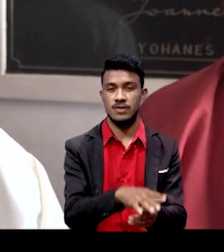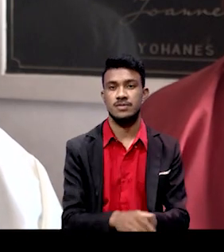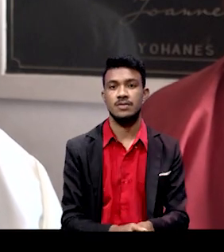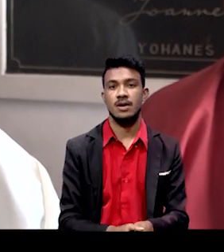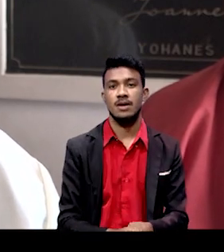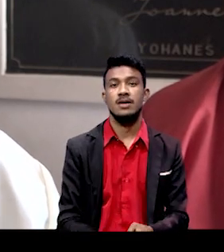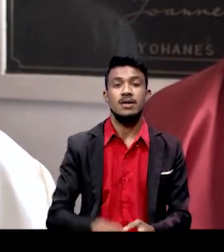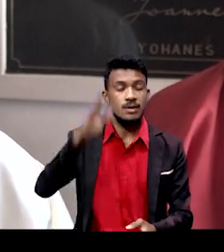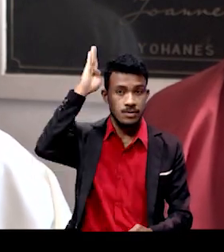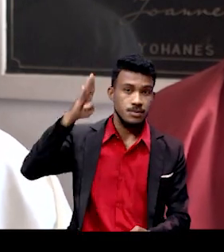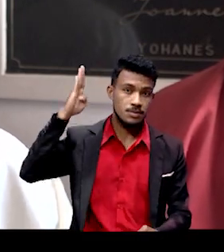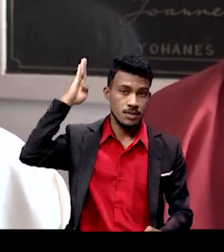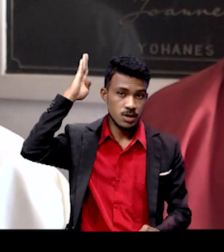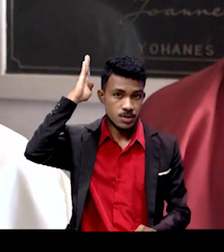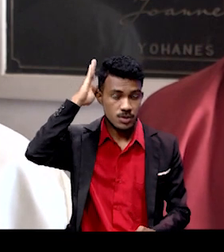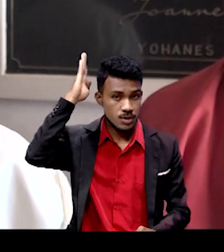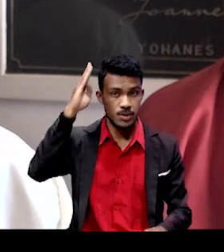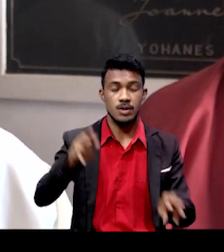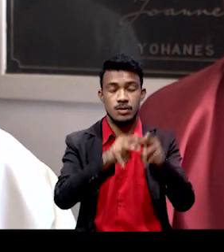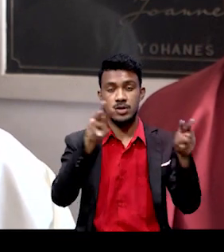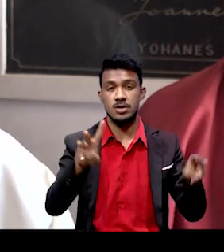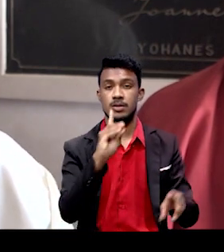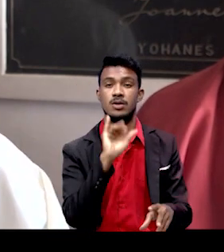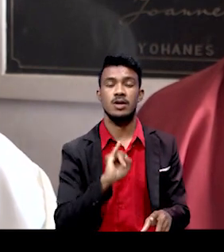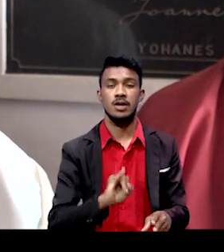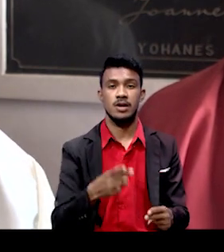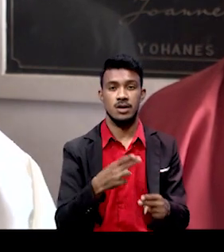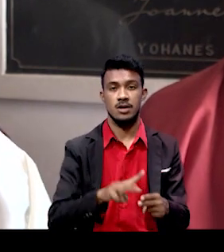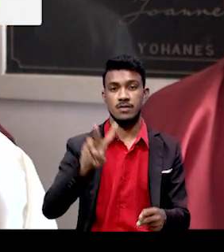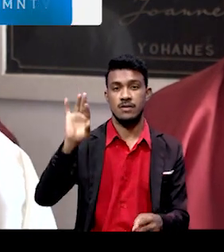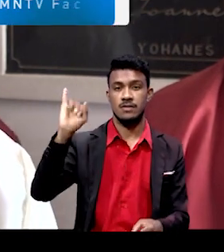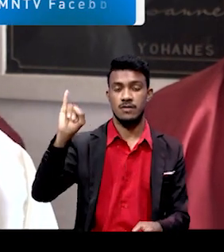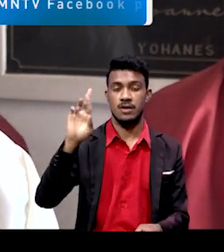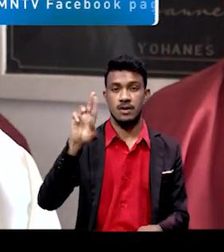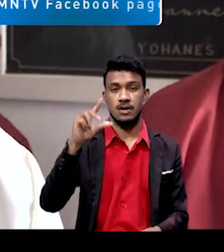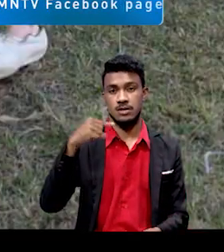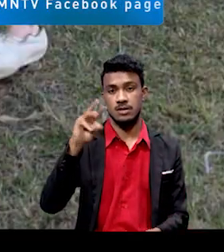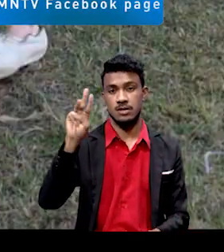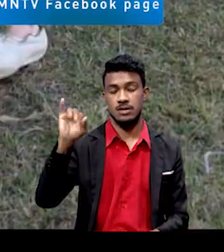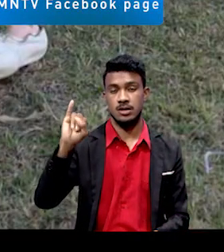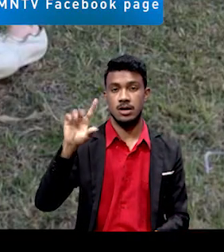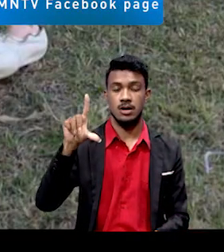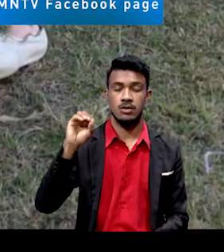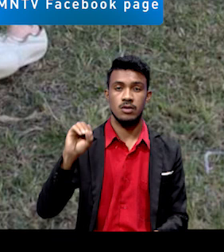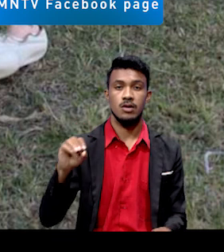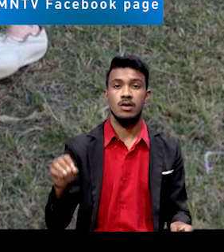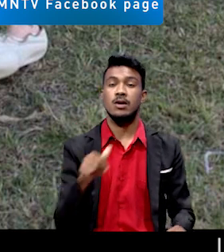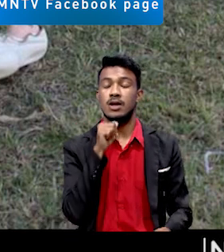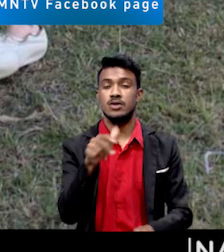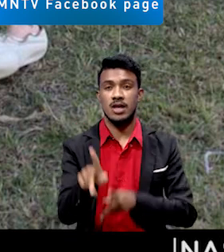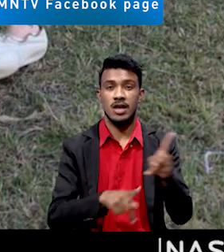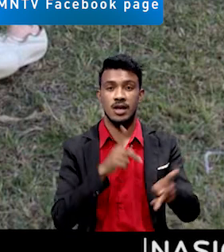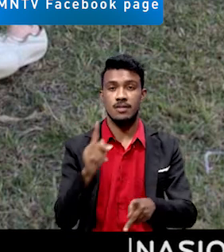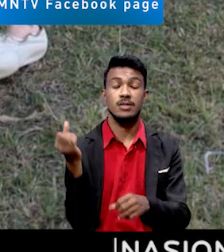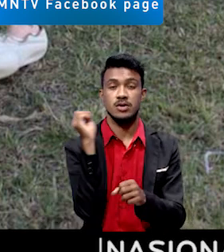seluk arsebis parke de seze metropolitana dili don Virgilio do Carmo da Silva SDB la tolera acto e mades conhecido ne besoe